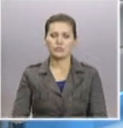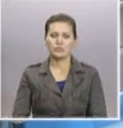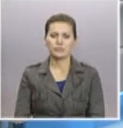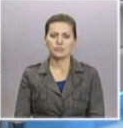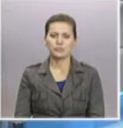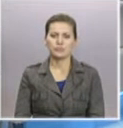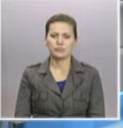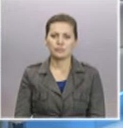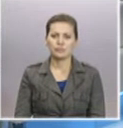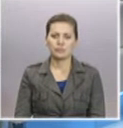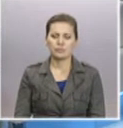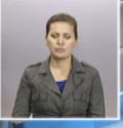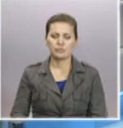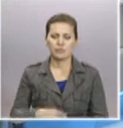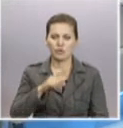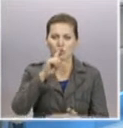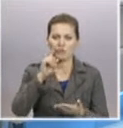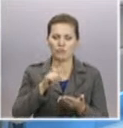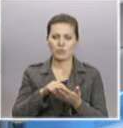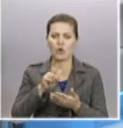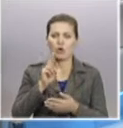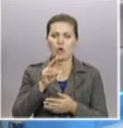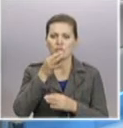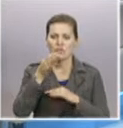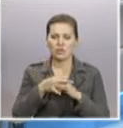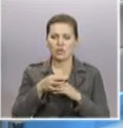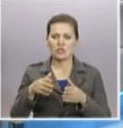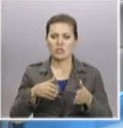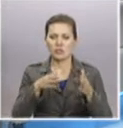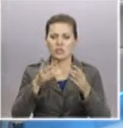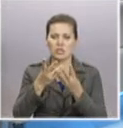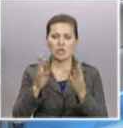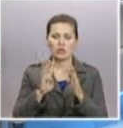Уисханович. Кто отвечает за недоделанные участки работы или неогороженные?